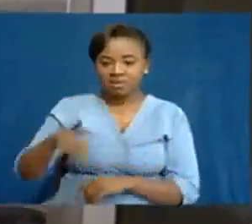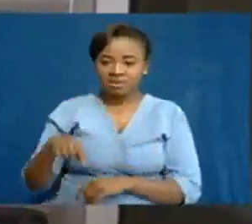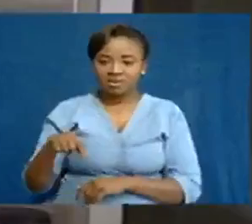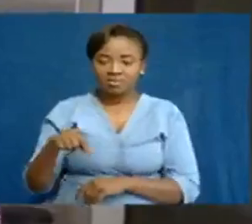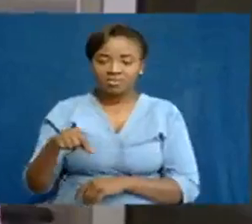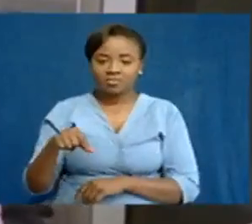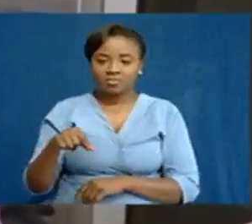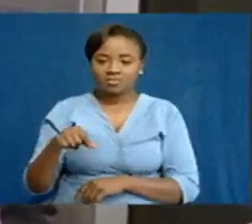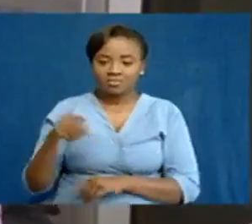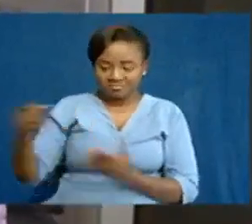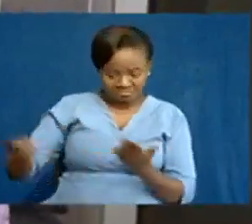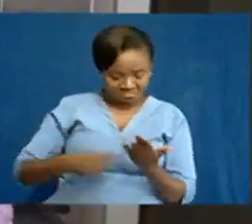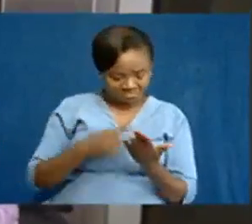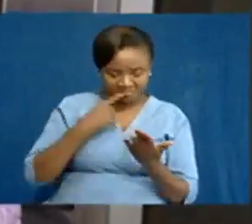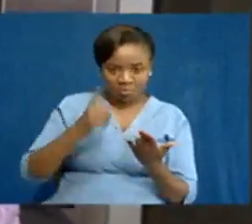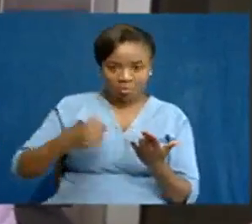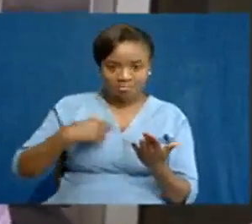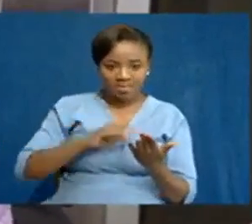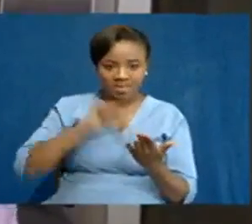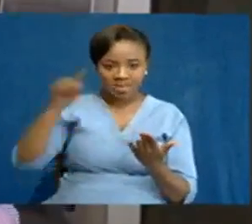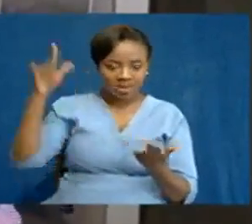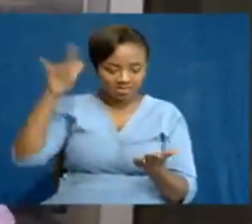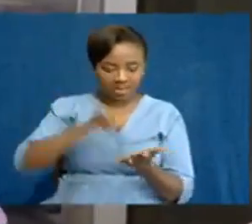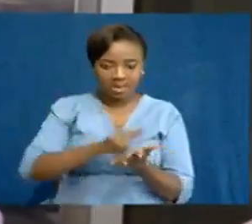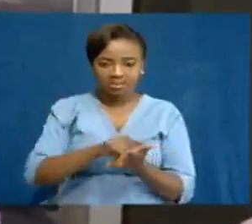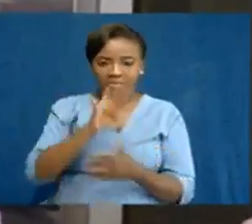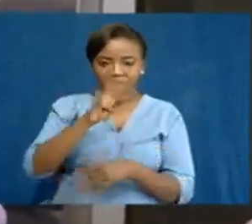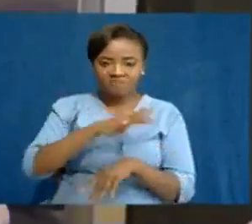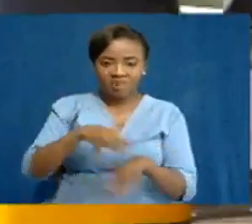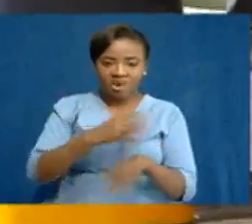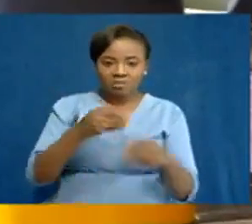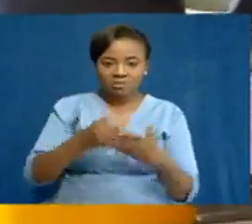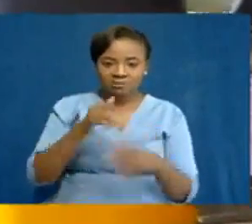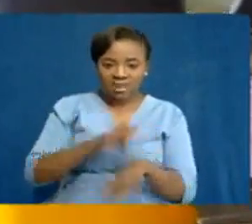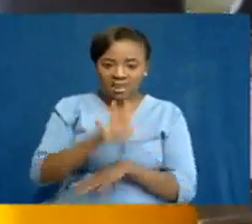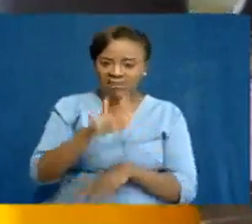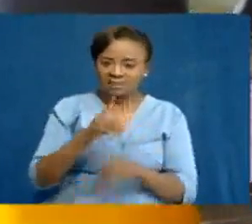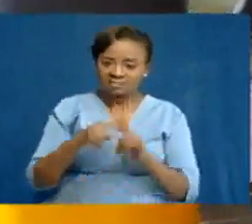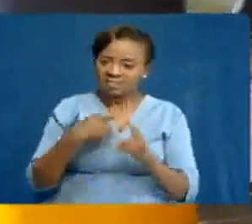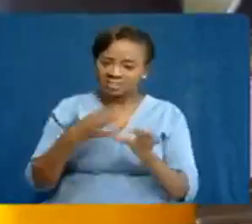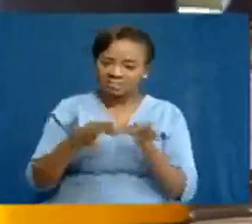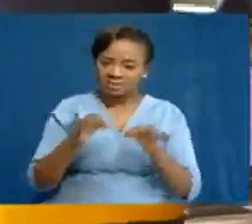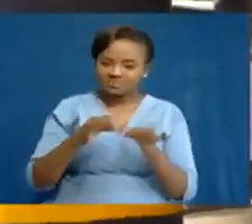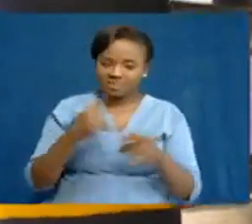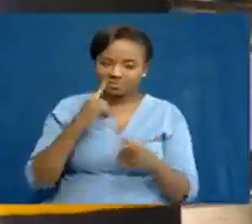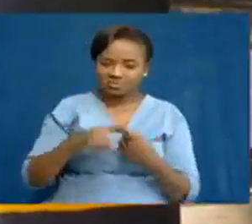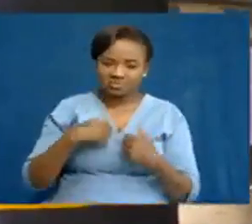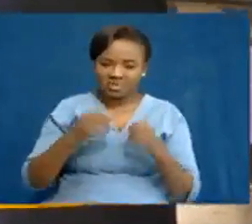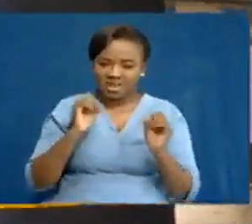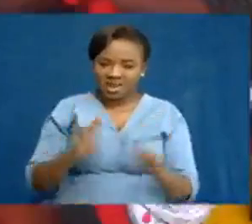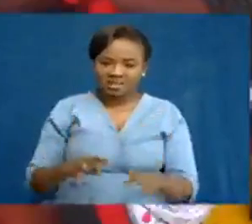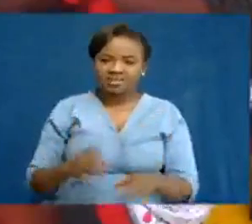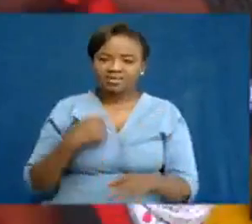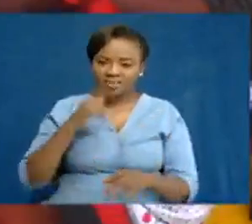hours ago saying come to the airport 4 hours early with no explanation. It's very frustrating. I have to get